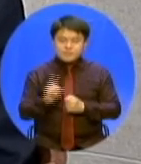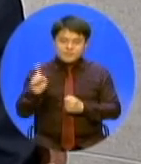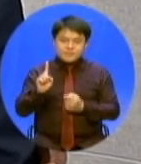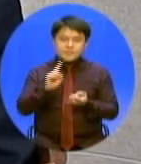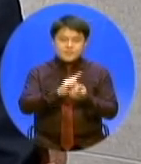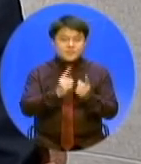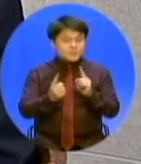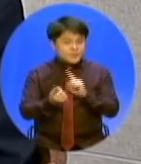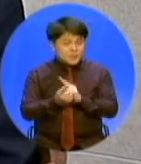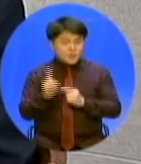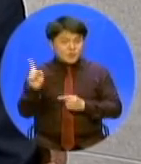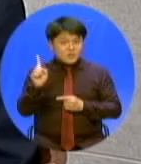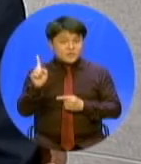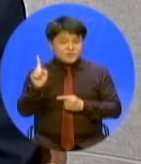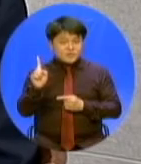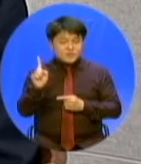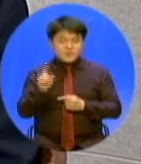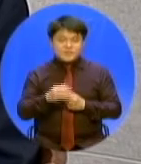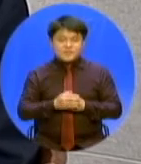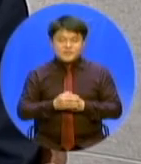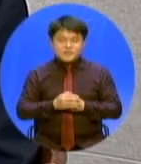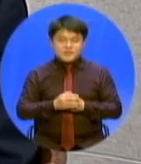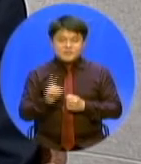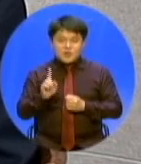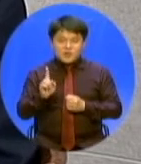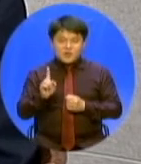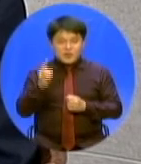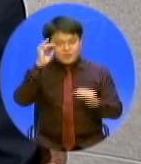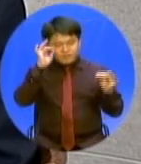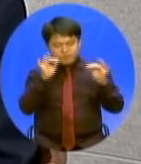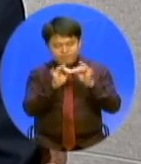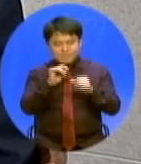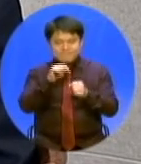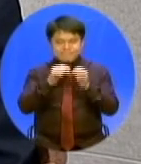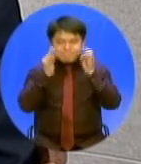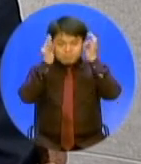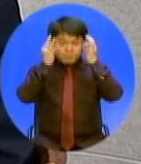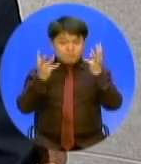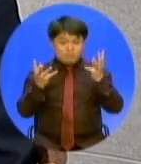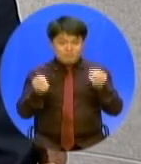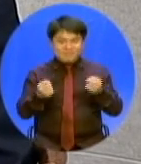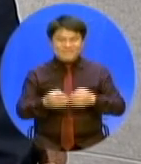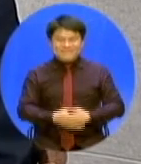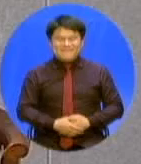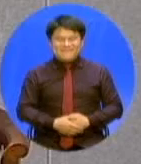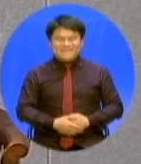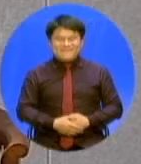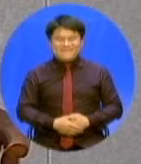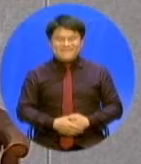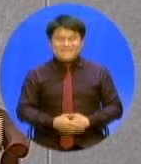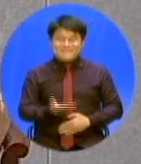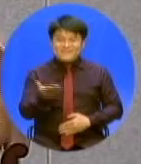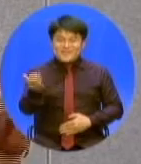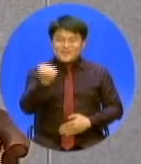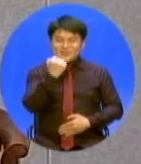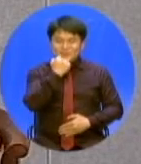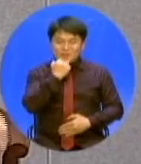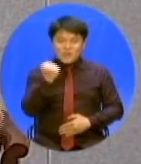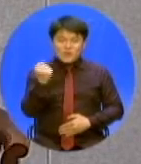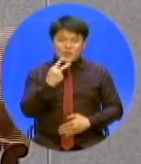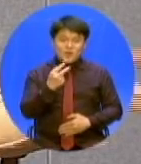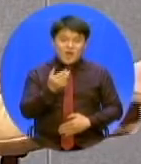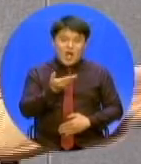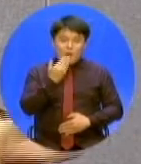이렇게 저희들 서로의 그 공감대 형성을 위해서 노력을 많이 했습니다. 네. 대표님께서 또 웃음거리와